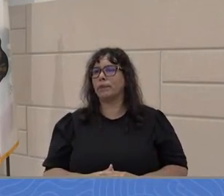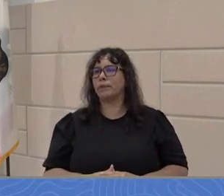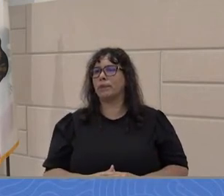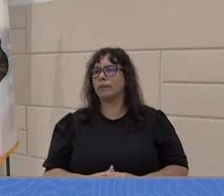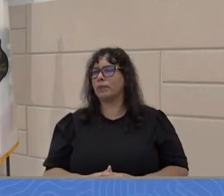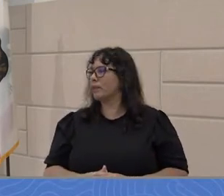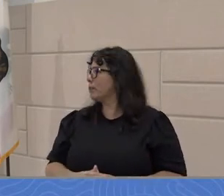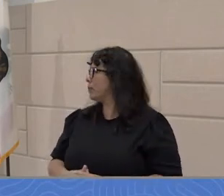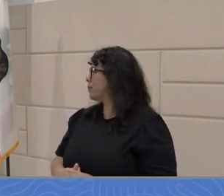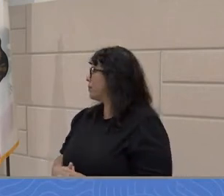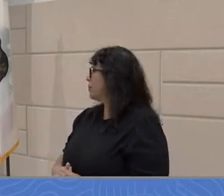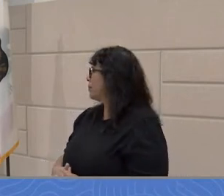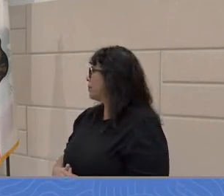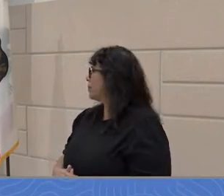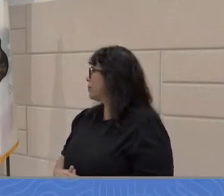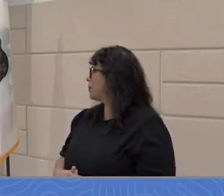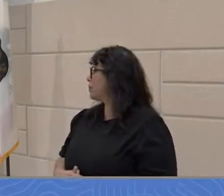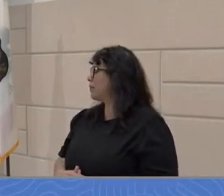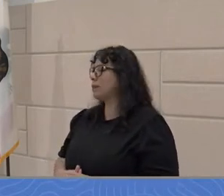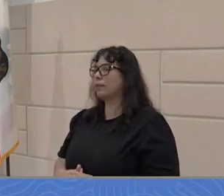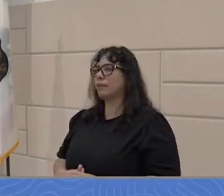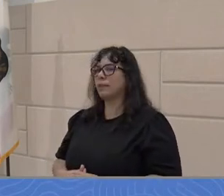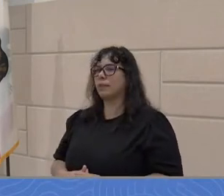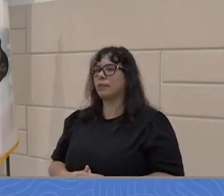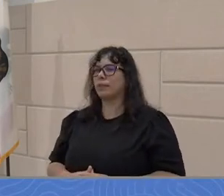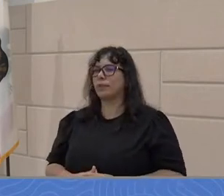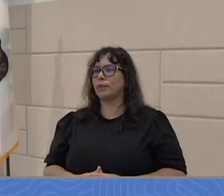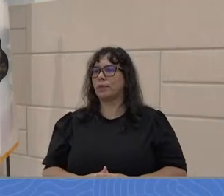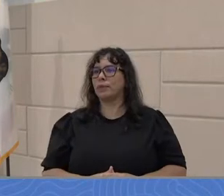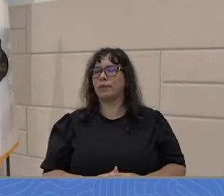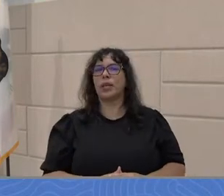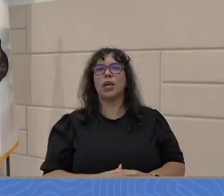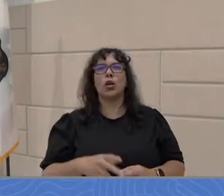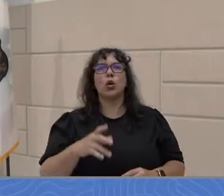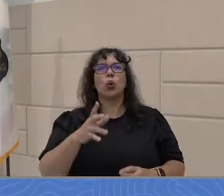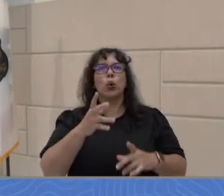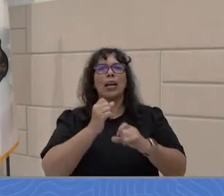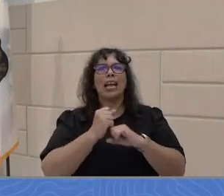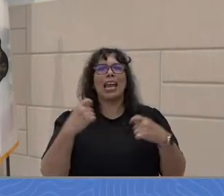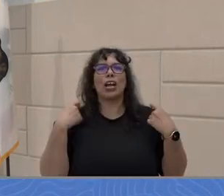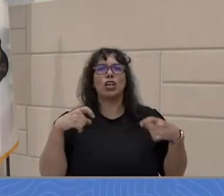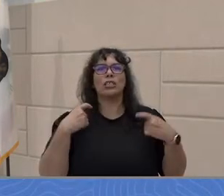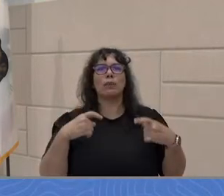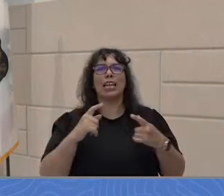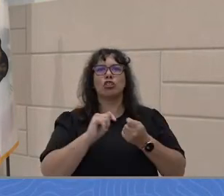អូខេយើងមានការបាត់សំឡេងរងចាំស្ដាប់សិន